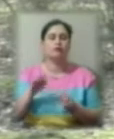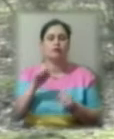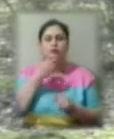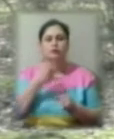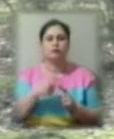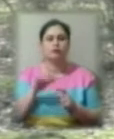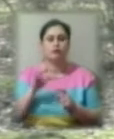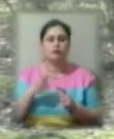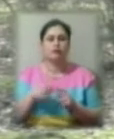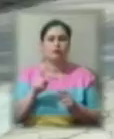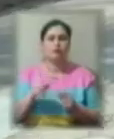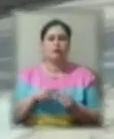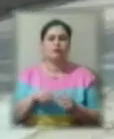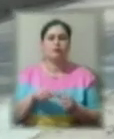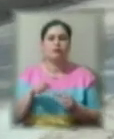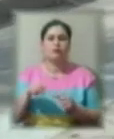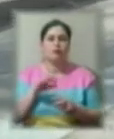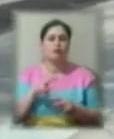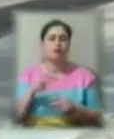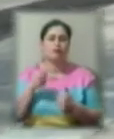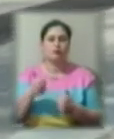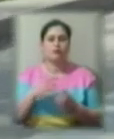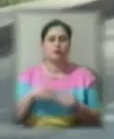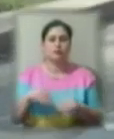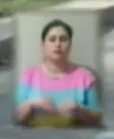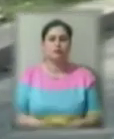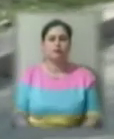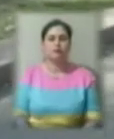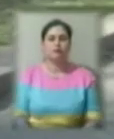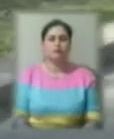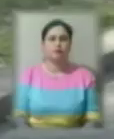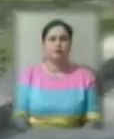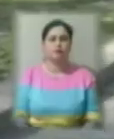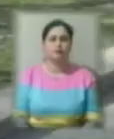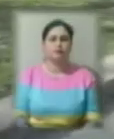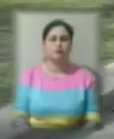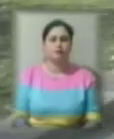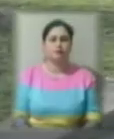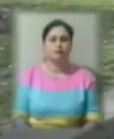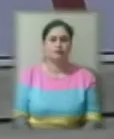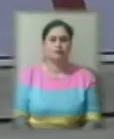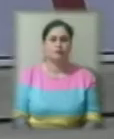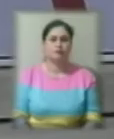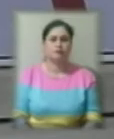так само приніс і щастя. Ліна Олефір, Владислав Купрієв. Новини на Суспільному. Херсон.